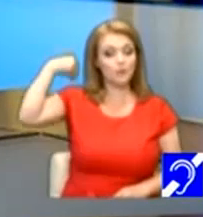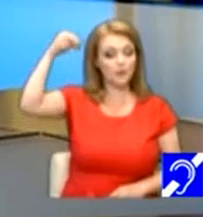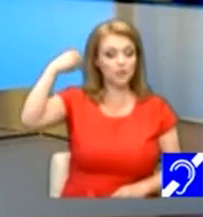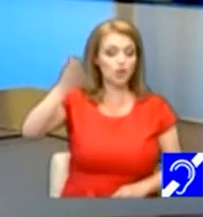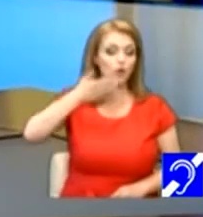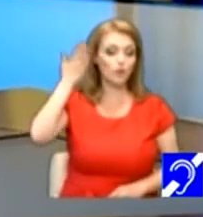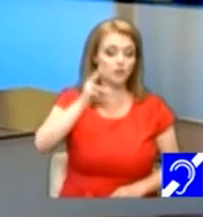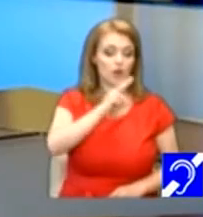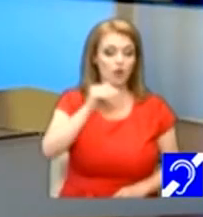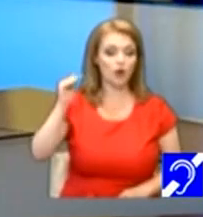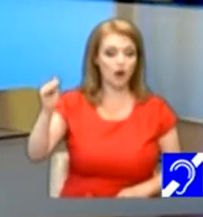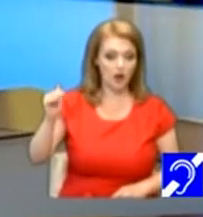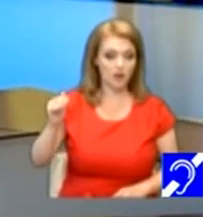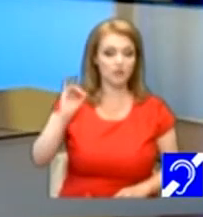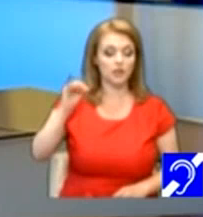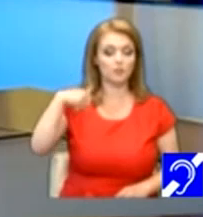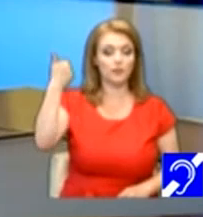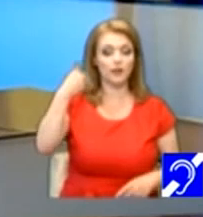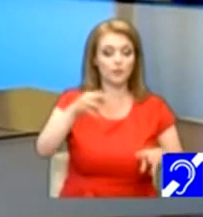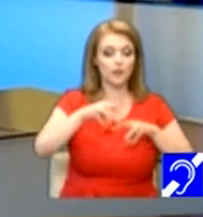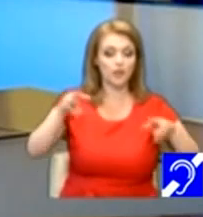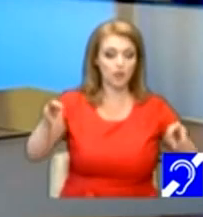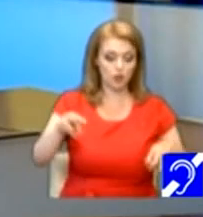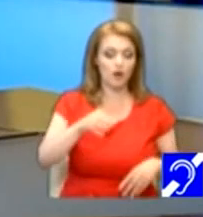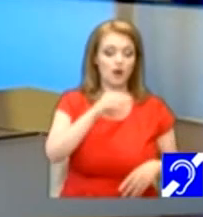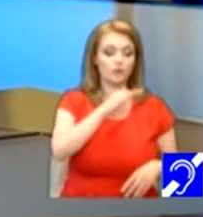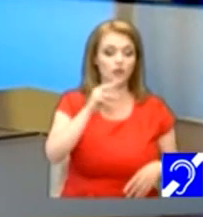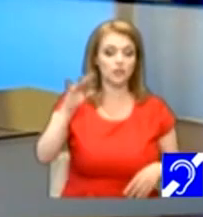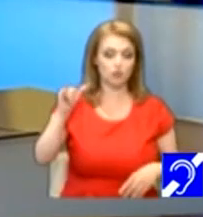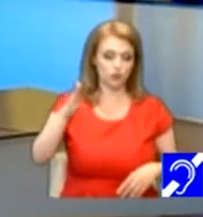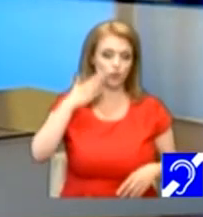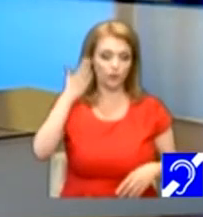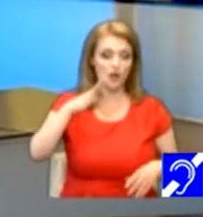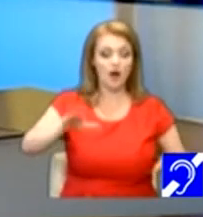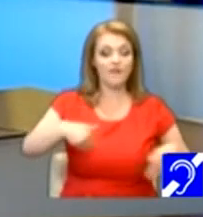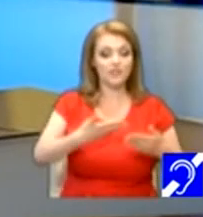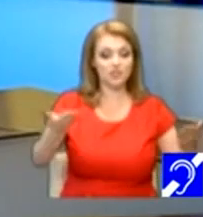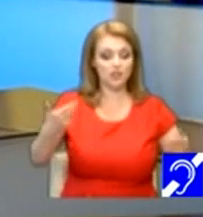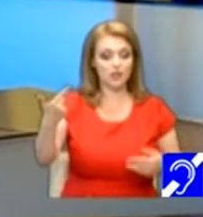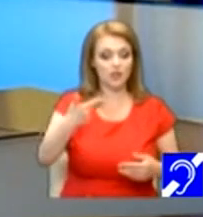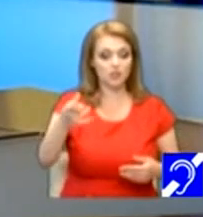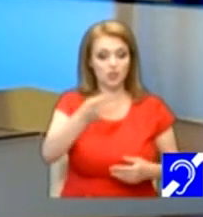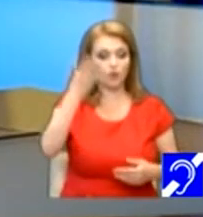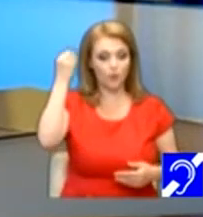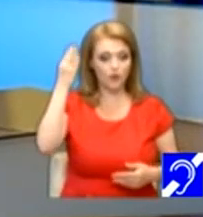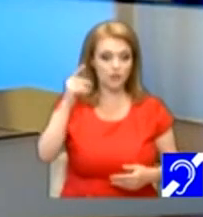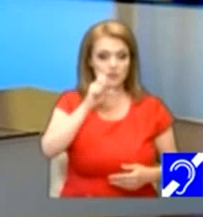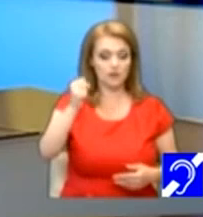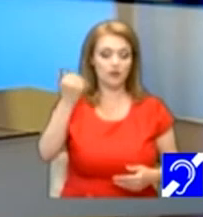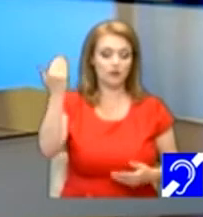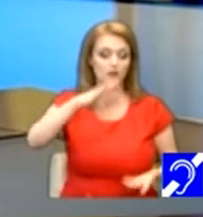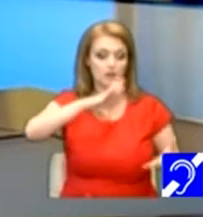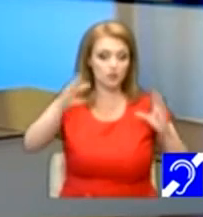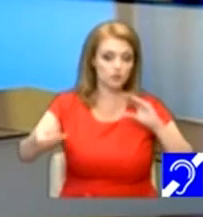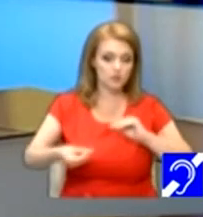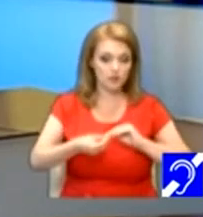Președintele României Klaus Iohannis și premierul Florin Câțu i-au felicitat pe cetățenii Republicii Moldova pentru spiritul civic de care au dat